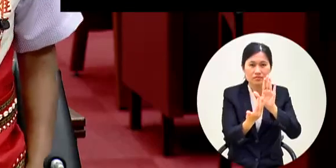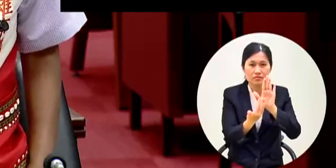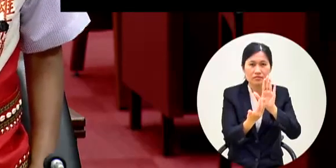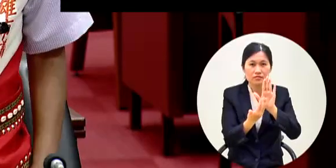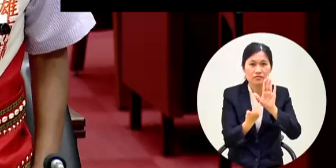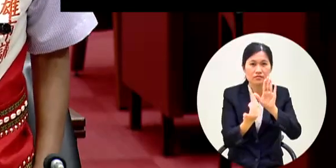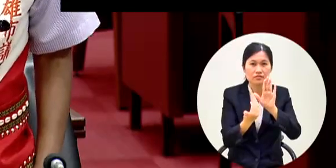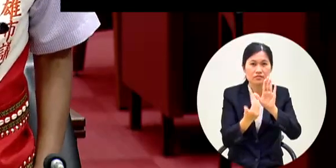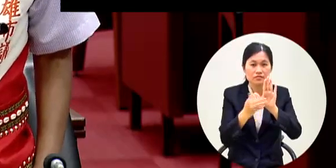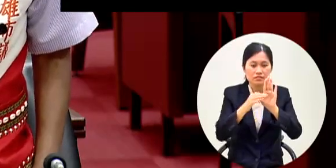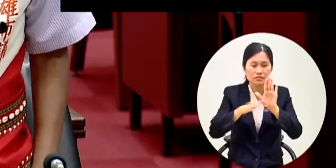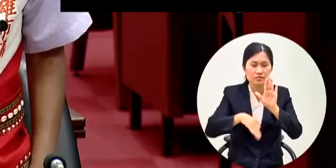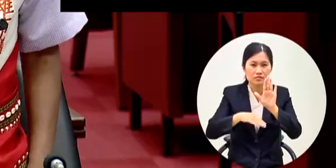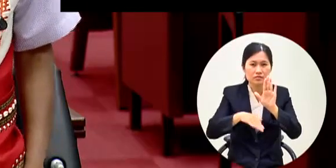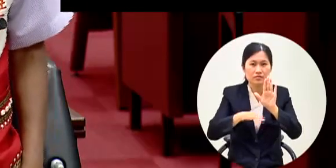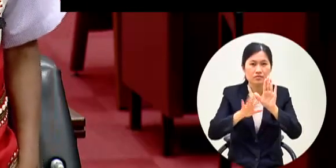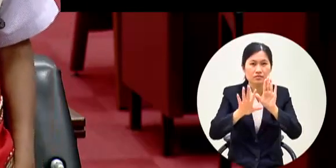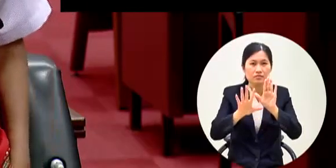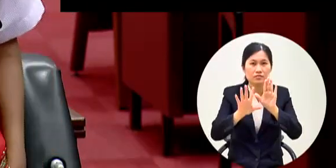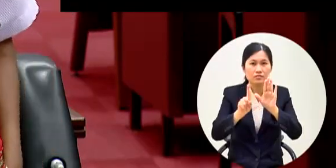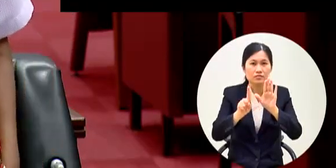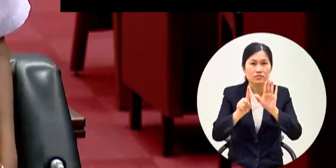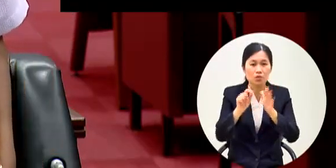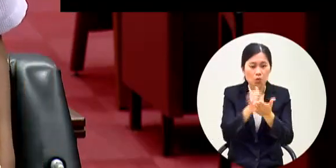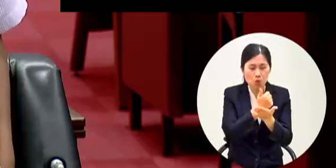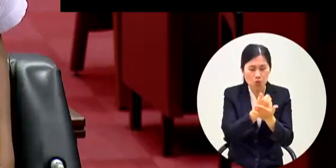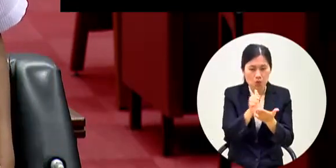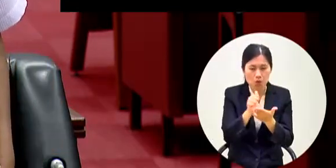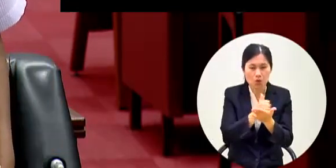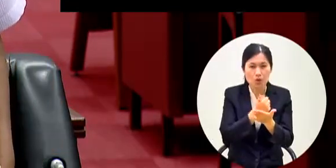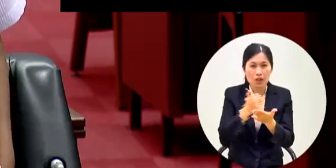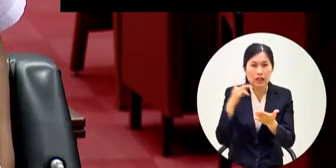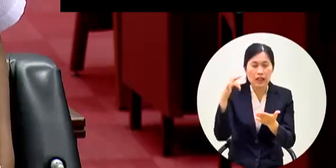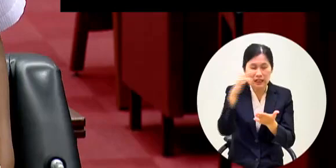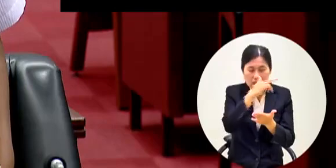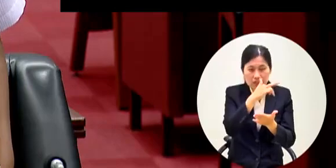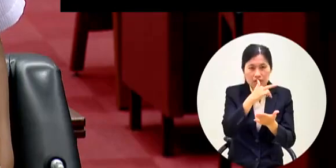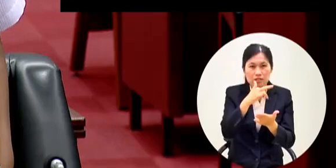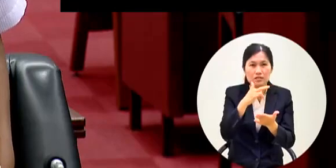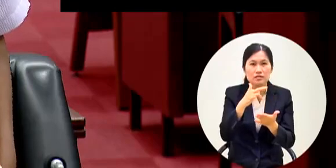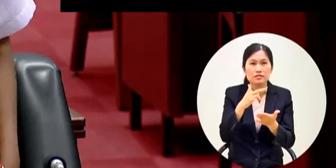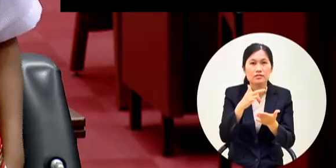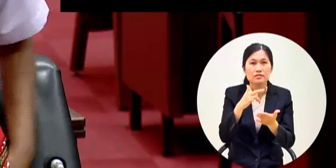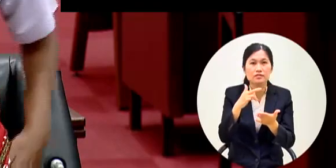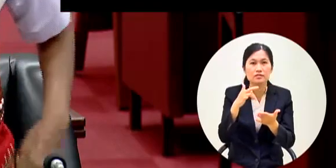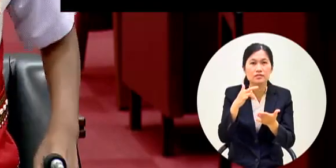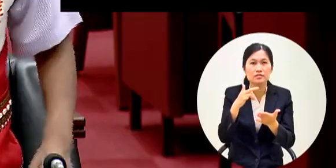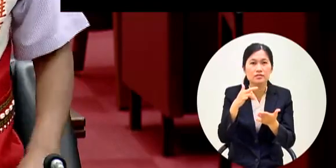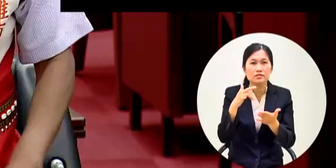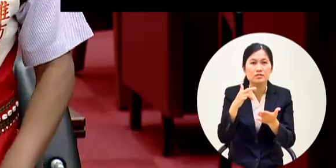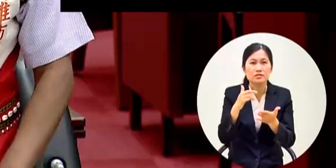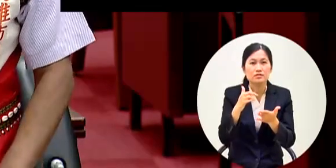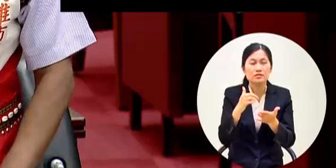就是我们的货运航运，右边是我们的空运，